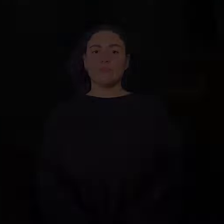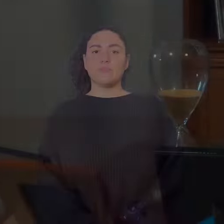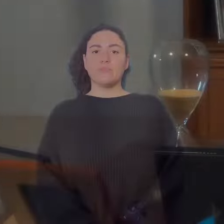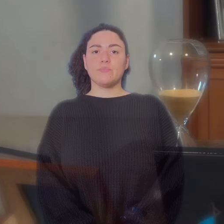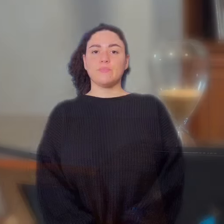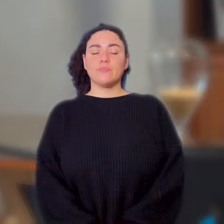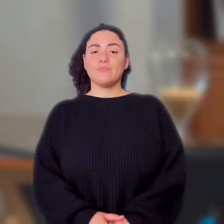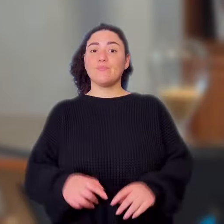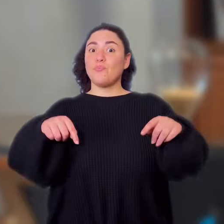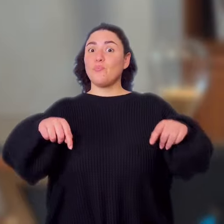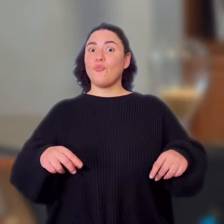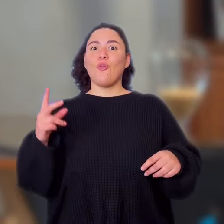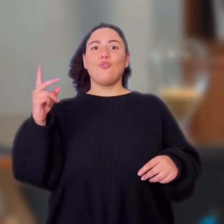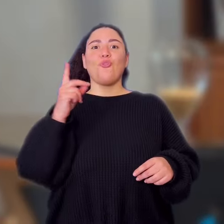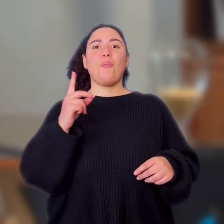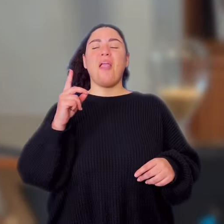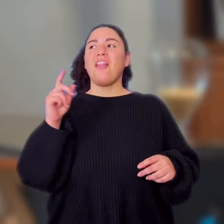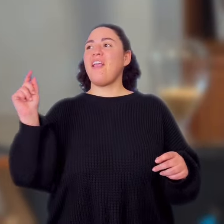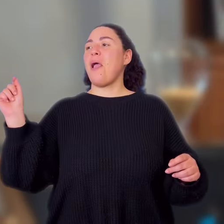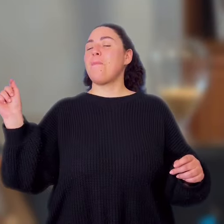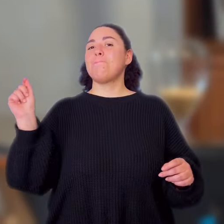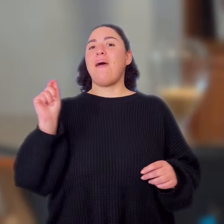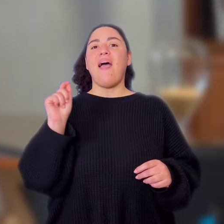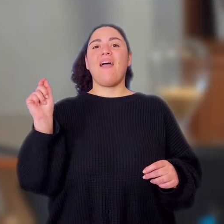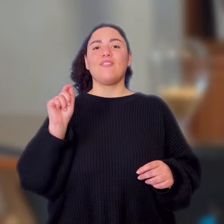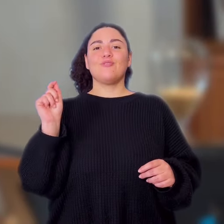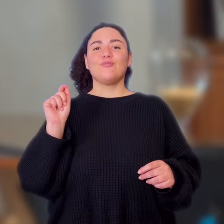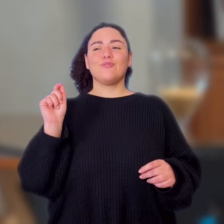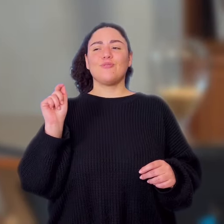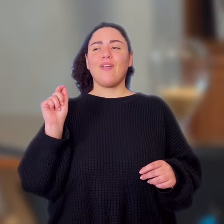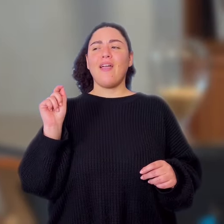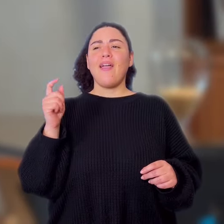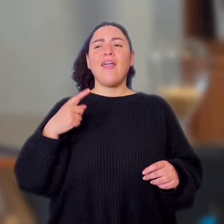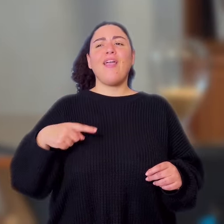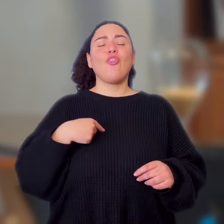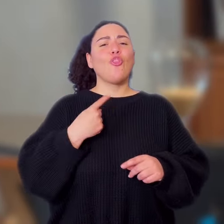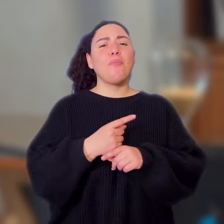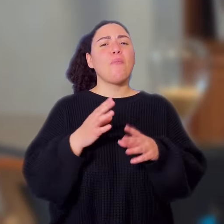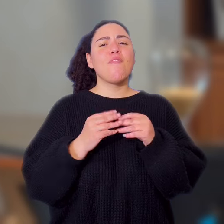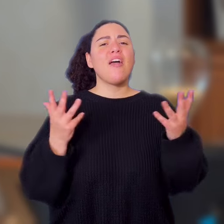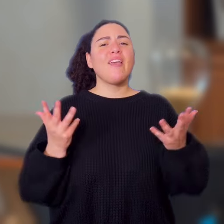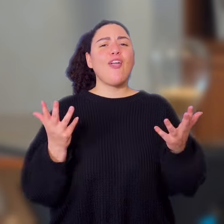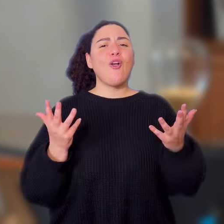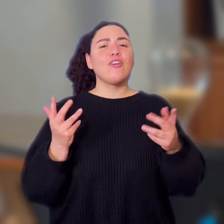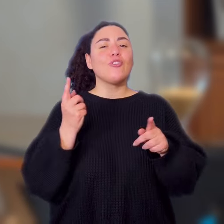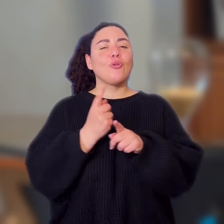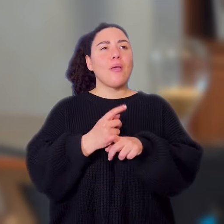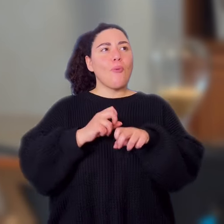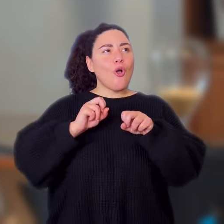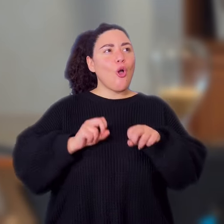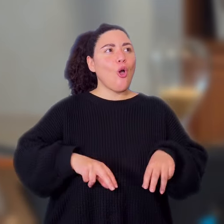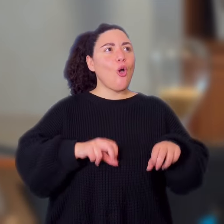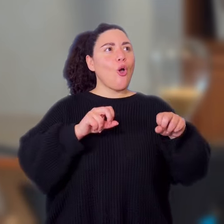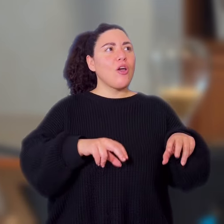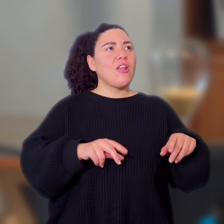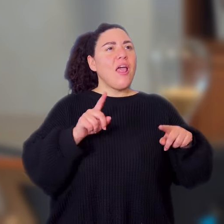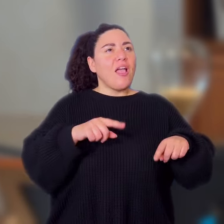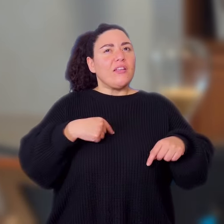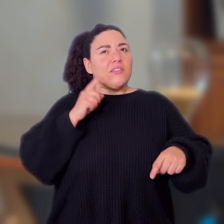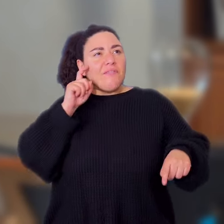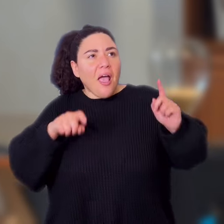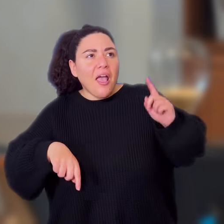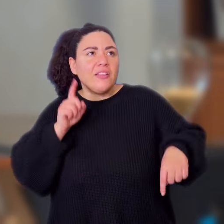signore in questa domenica di Pasqua siamo invitati a correre a correre Anche se forse abbiamo qualche chilo in troppo ma ne